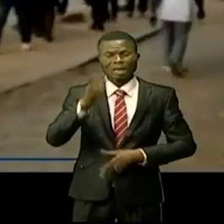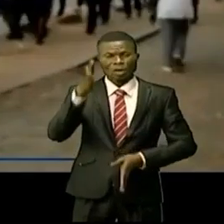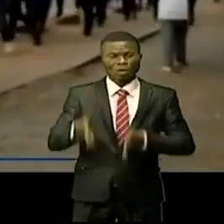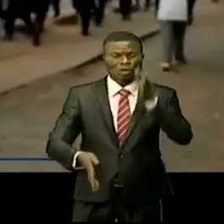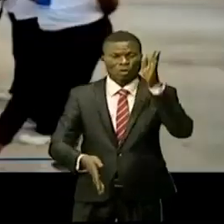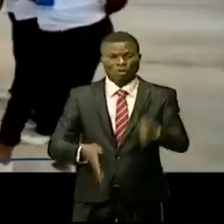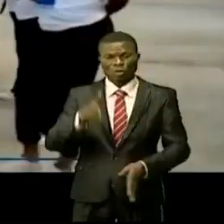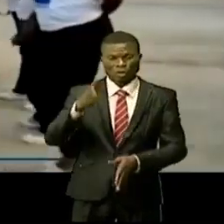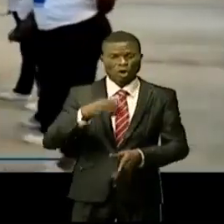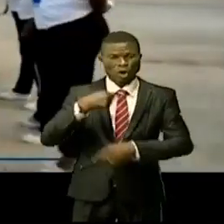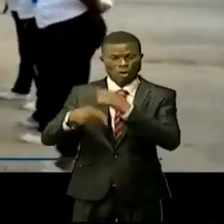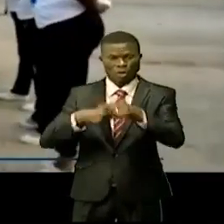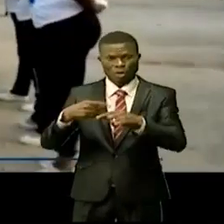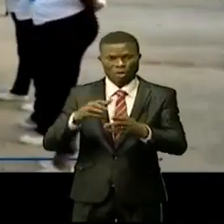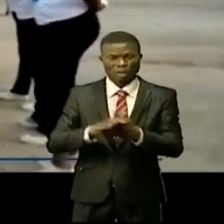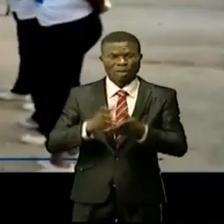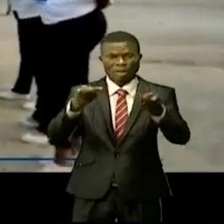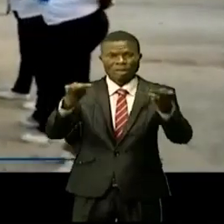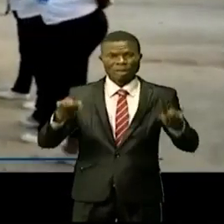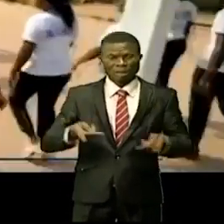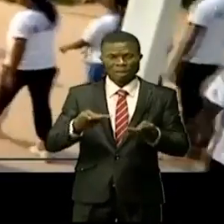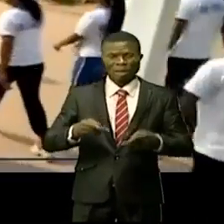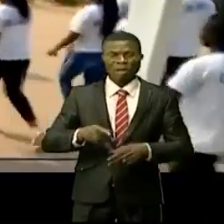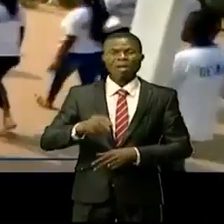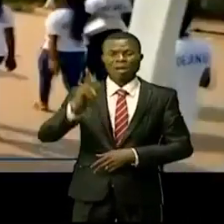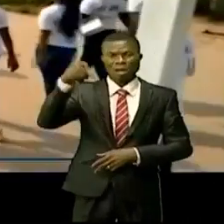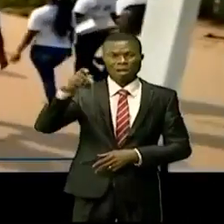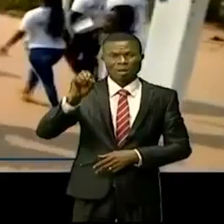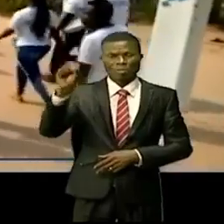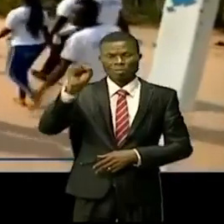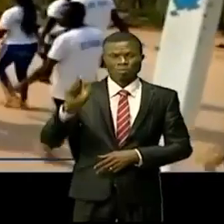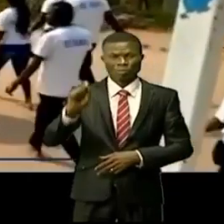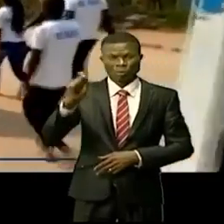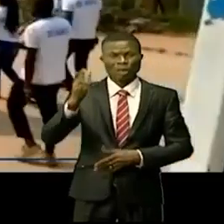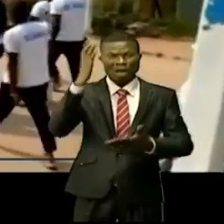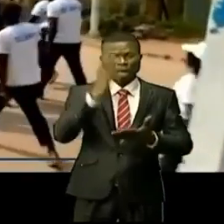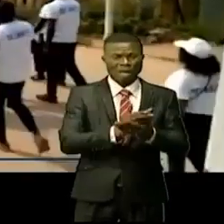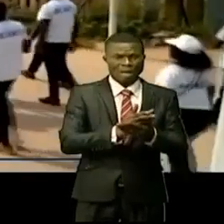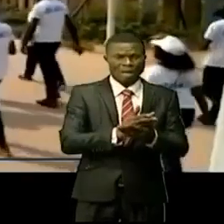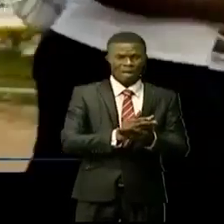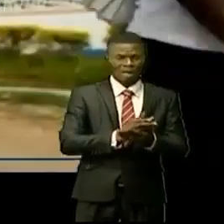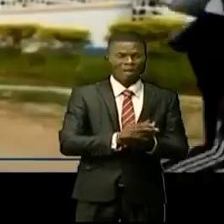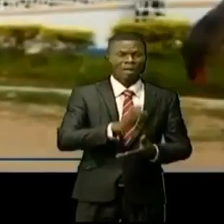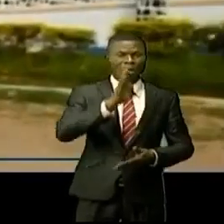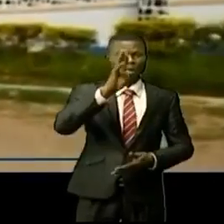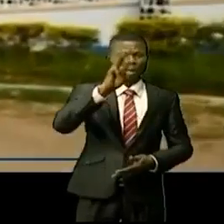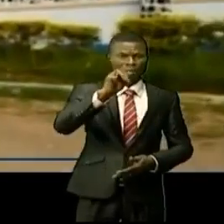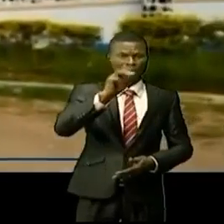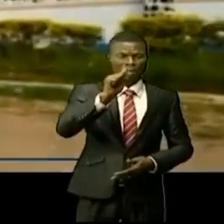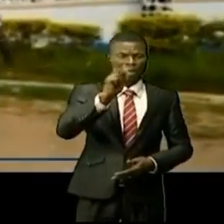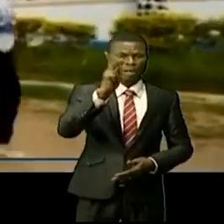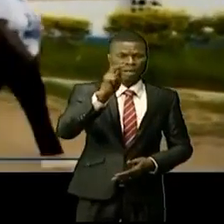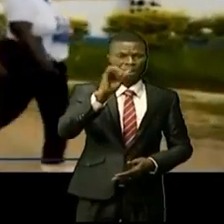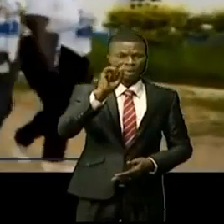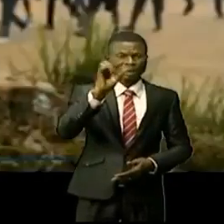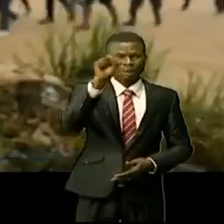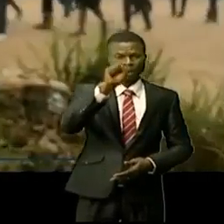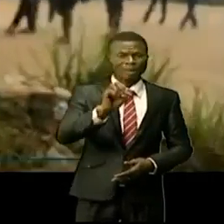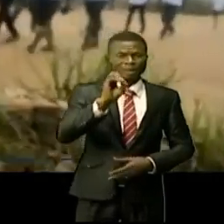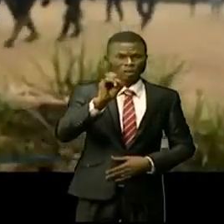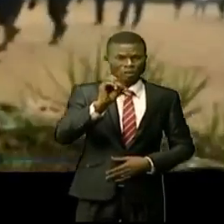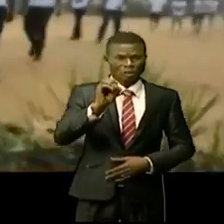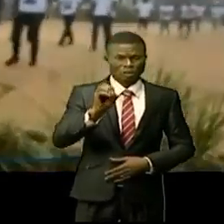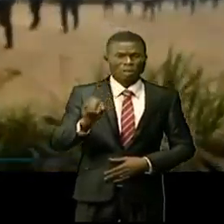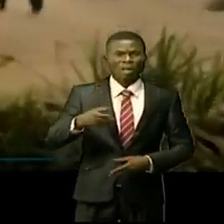point de départ l'esplanade de la Poste pour chuter sur l'avenue Moussiba Siba dans la commune Makisso, en passant par l'Assemblée provinciale, le